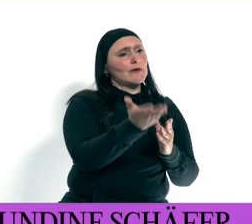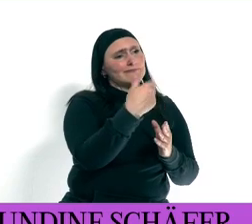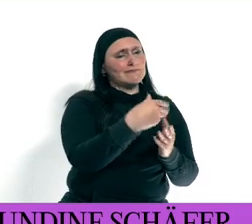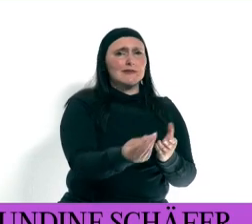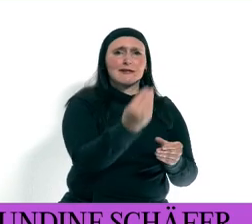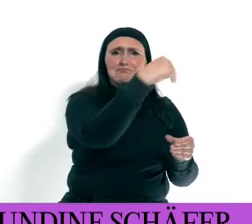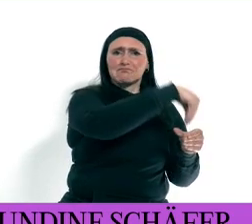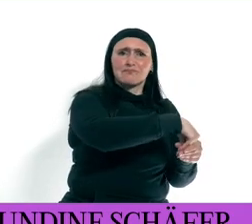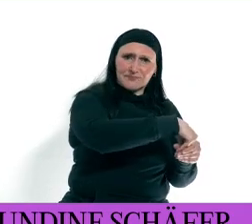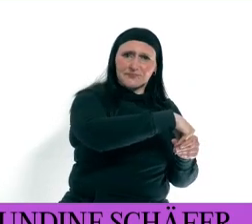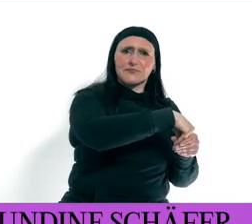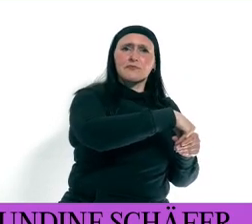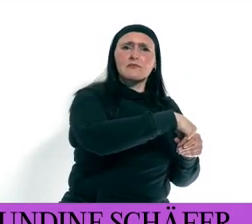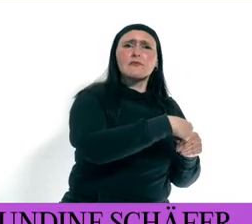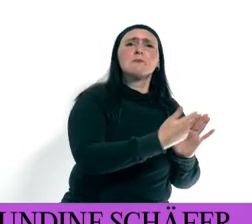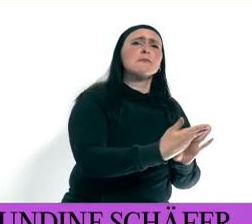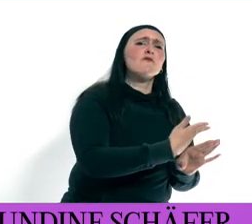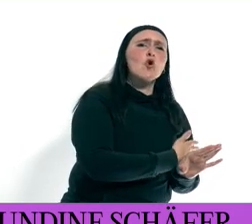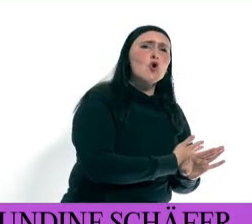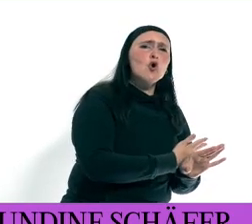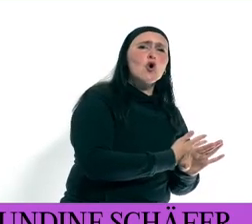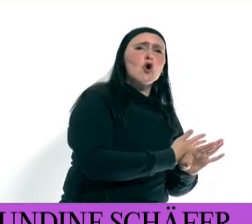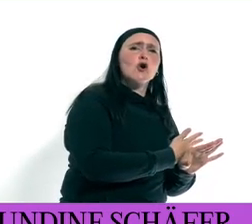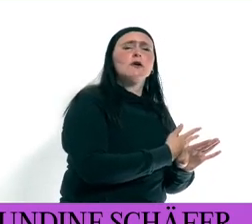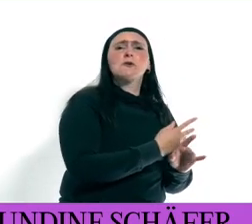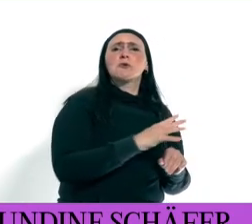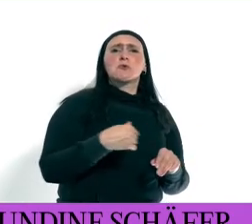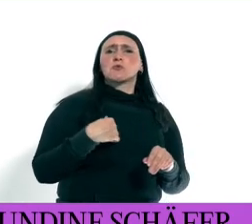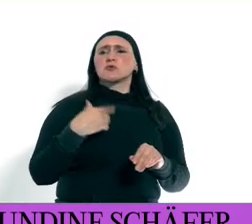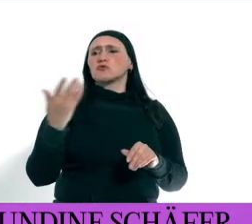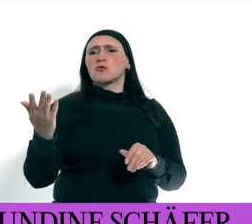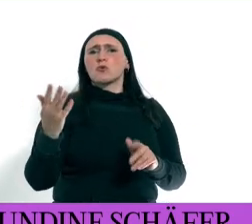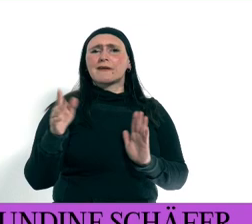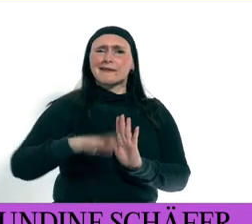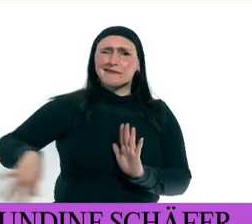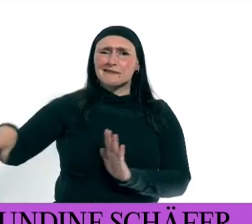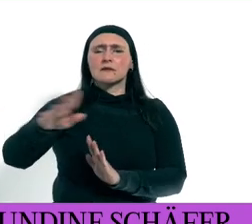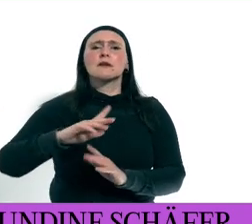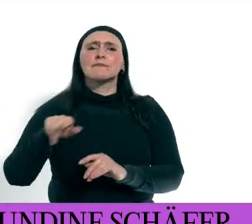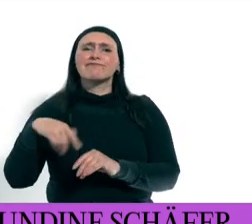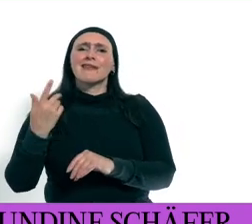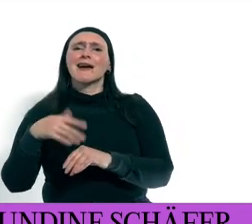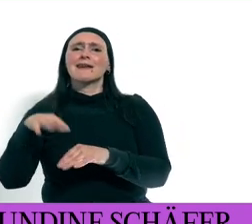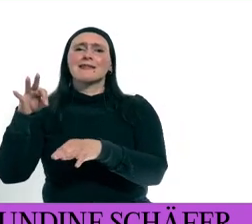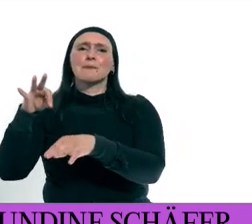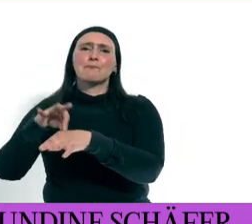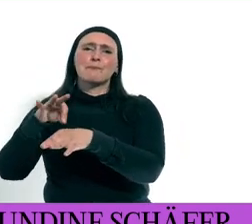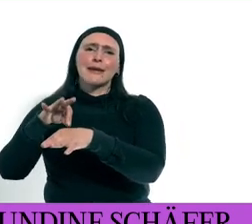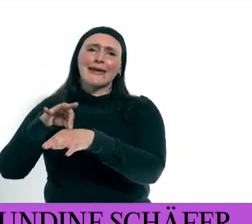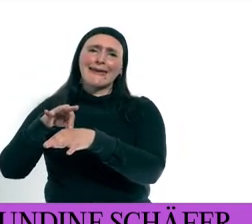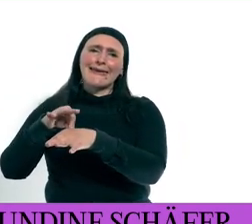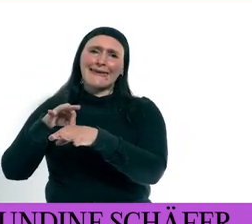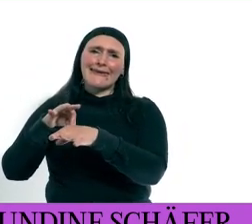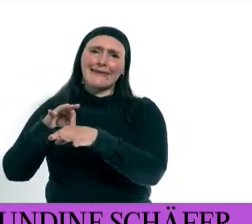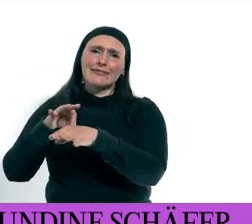Es ist auch eine weitere Ebene, die wir hier einziehen, nämlich ein sich einlassen